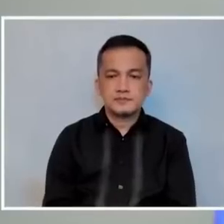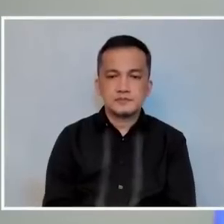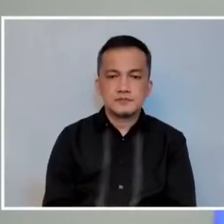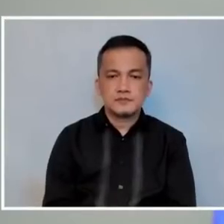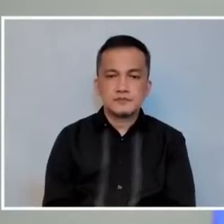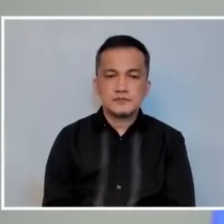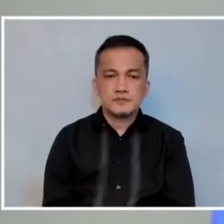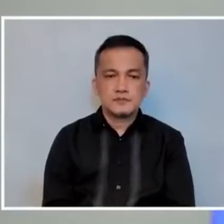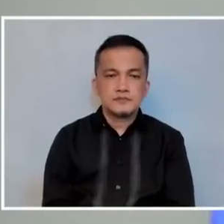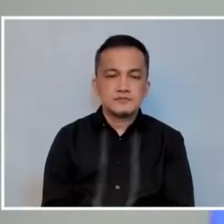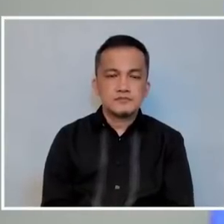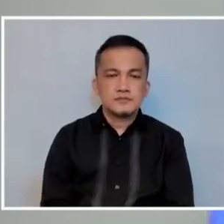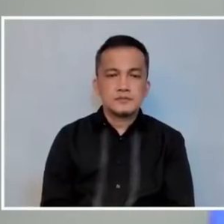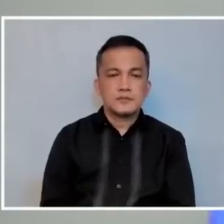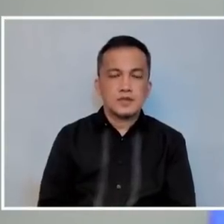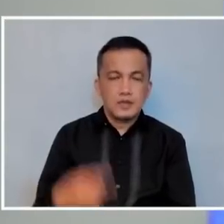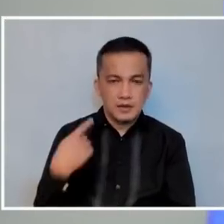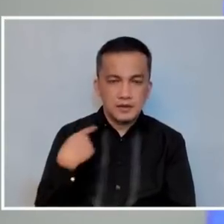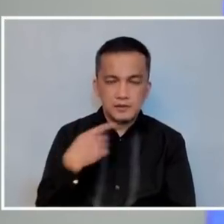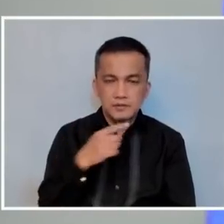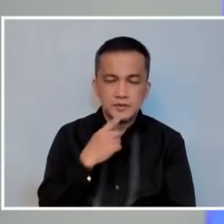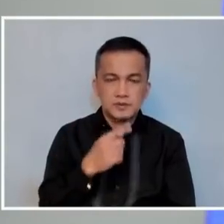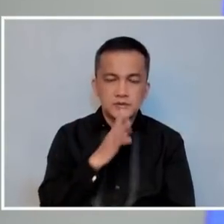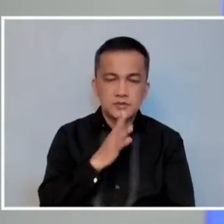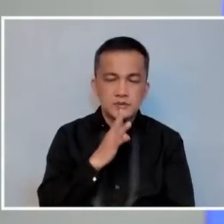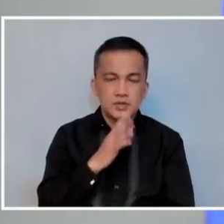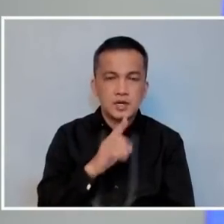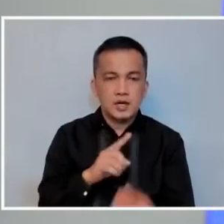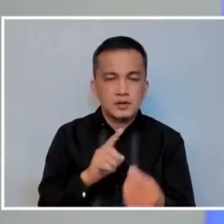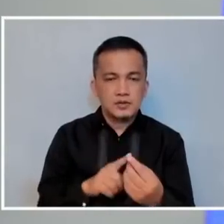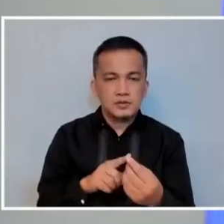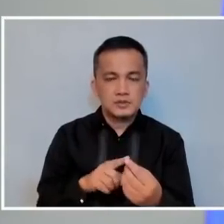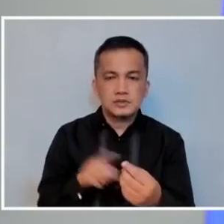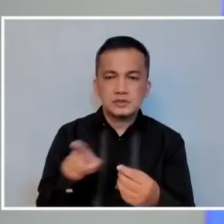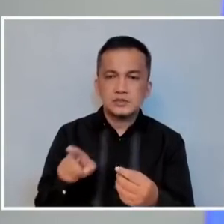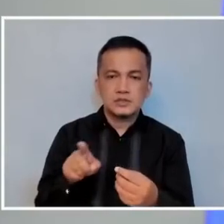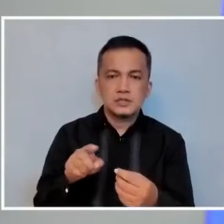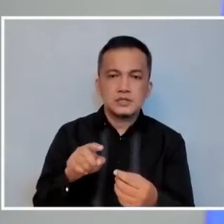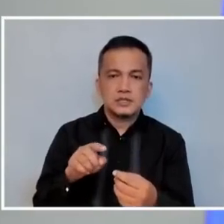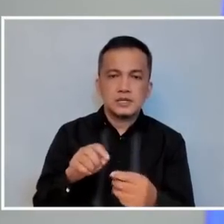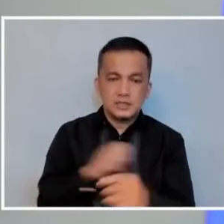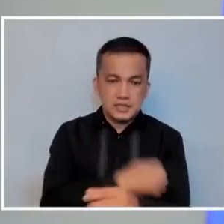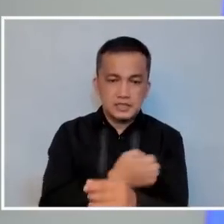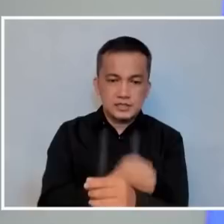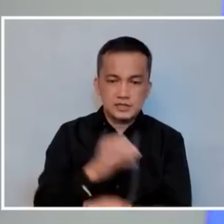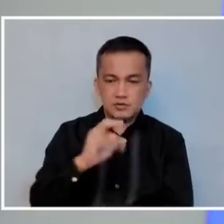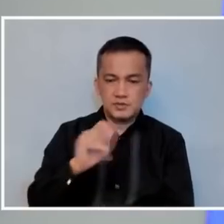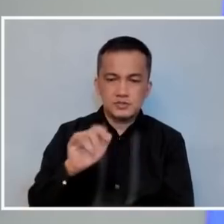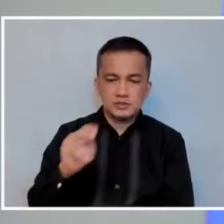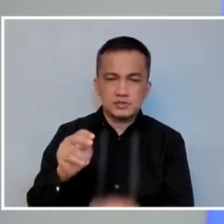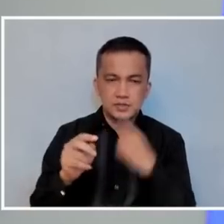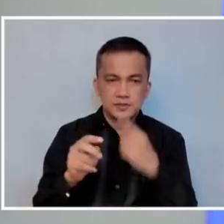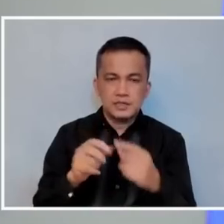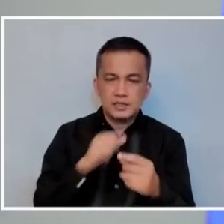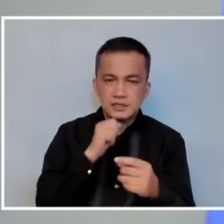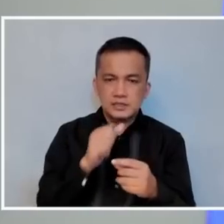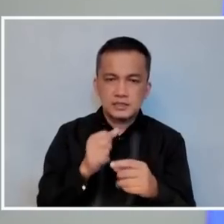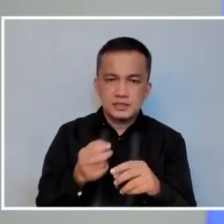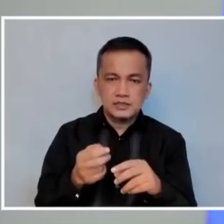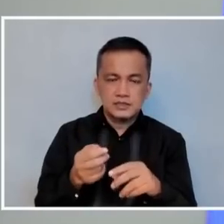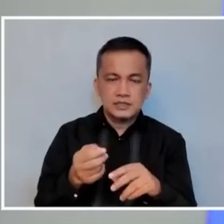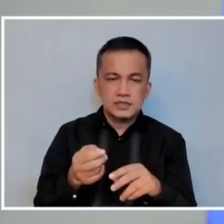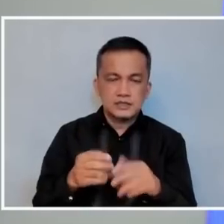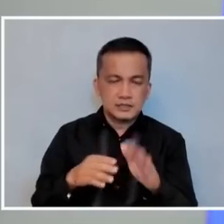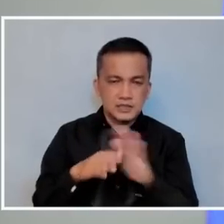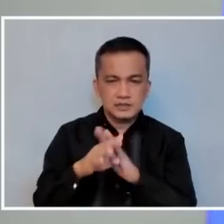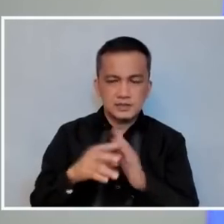Walang garantya ang Energy Regulatory Commission na hindi tataas ang singil sa kuryente kahit ibinasura pa